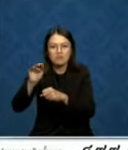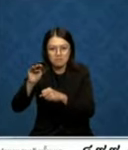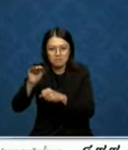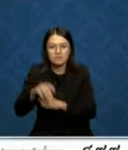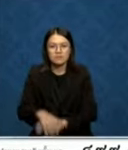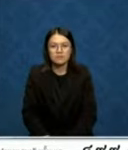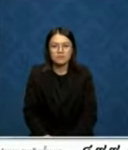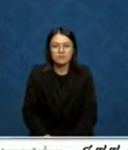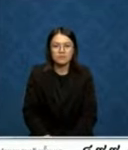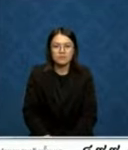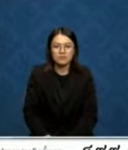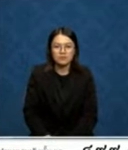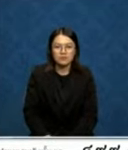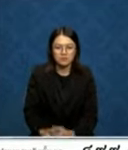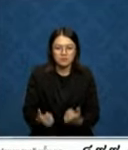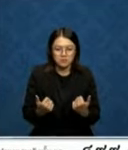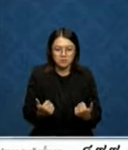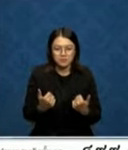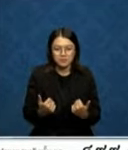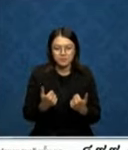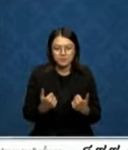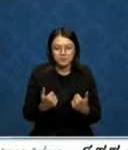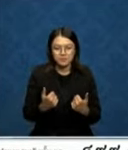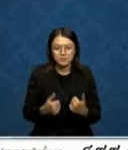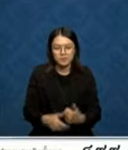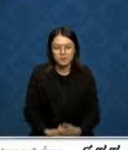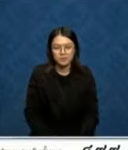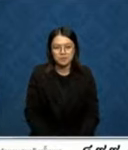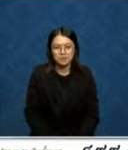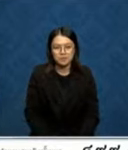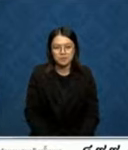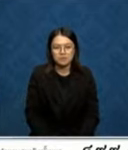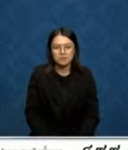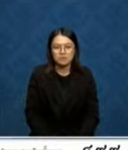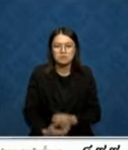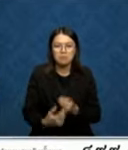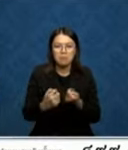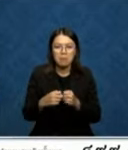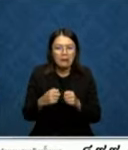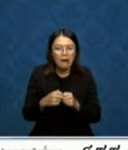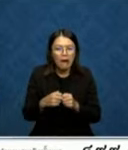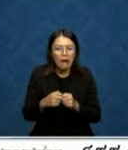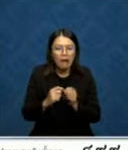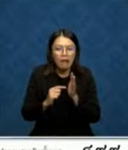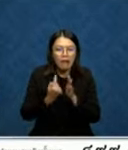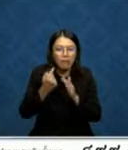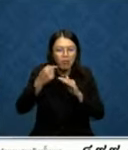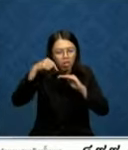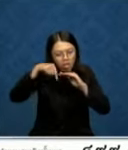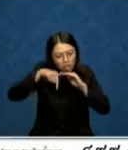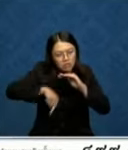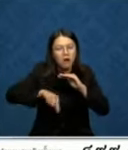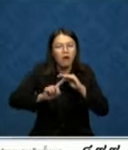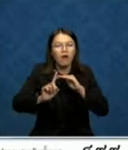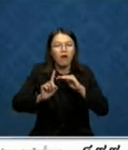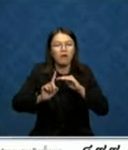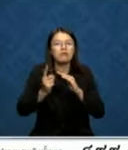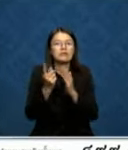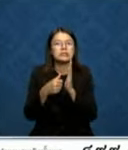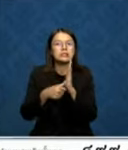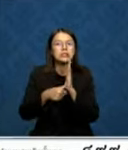รับคราวนี้รากเหง้าของปัญหาเป็นเรื่องของ